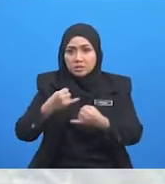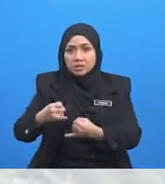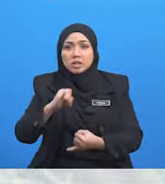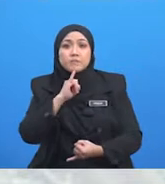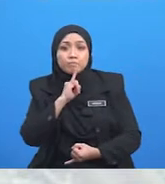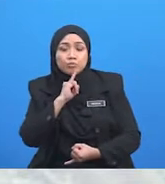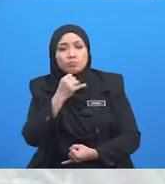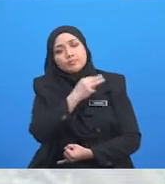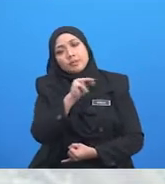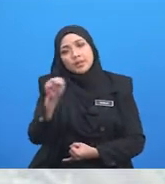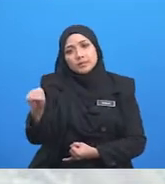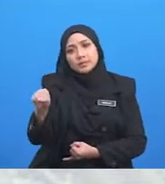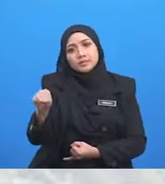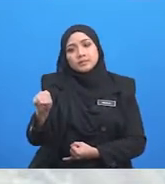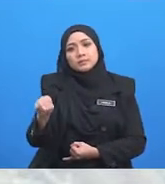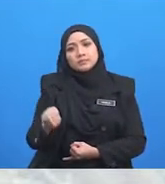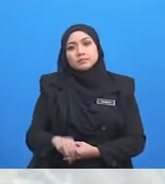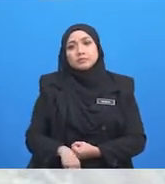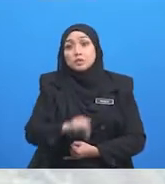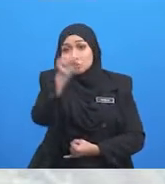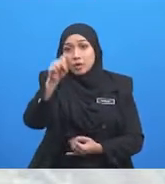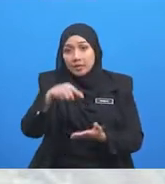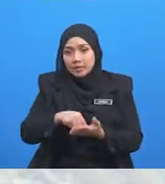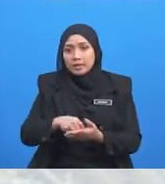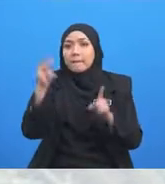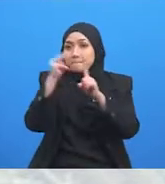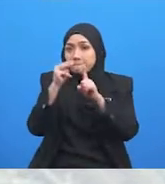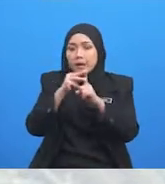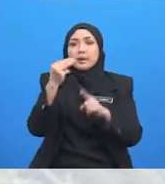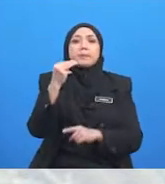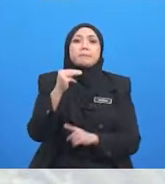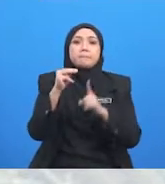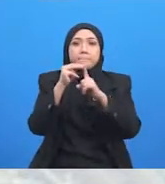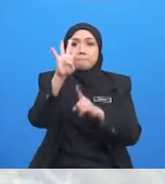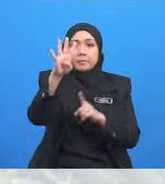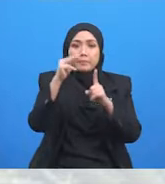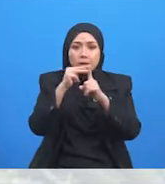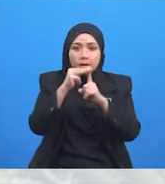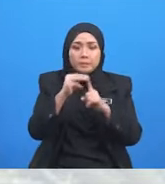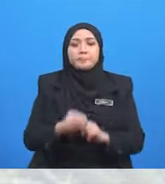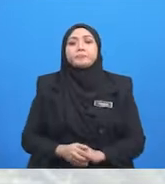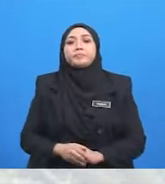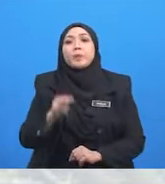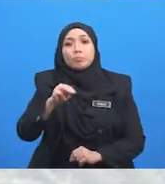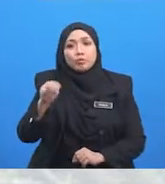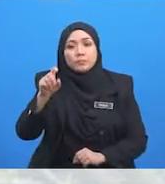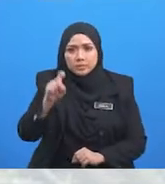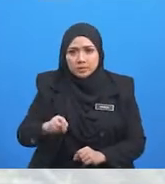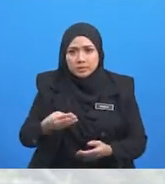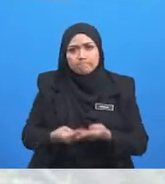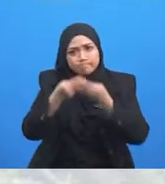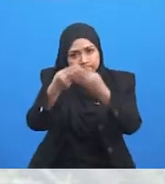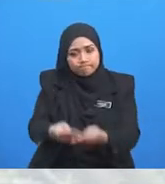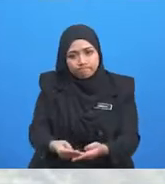mereka? Soalan ini mengandungi 4 markah. Oleh itu, murid perlu